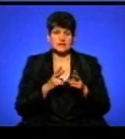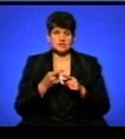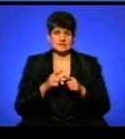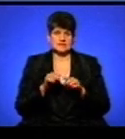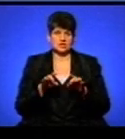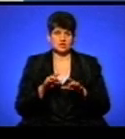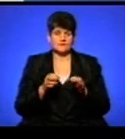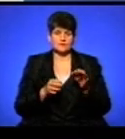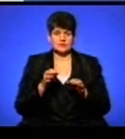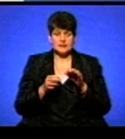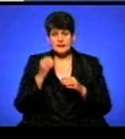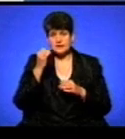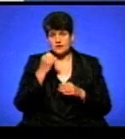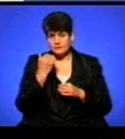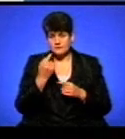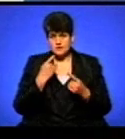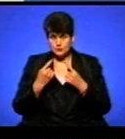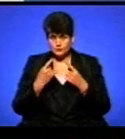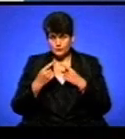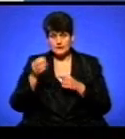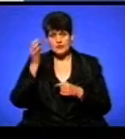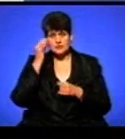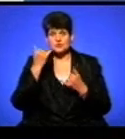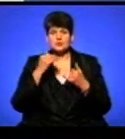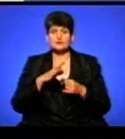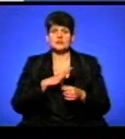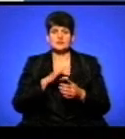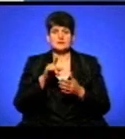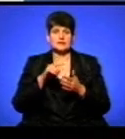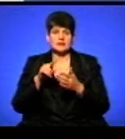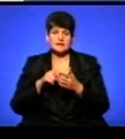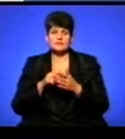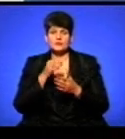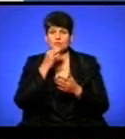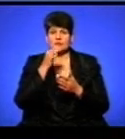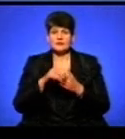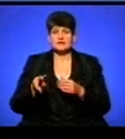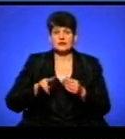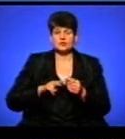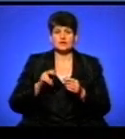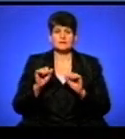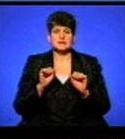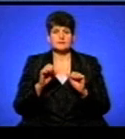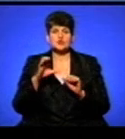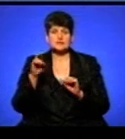суду. І дякую вам за розмову. І нагадаю, що сьогодні на наше запитання відповідав директор